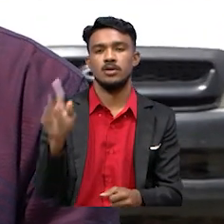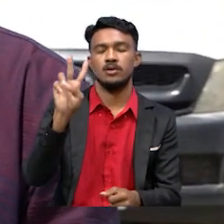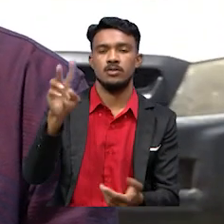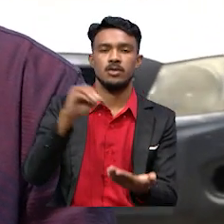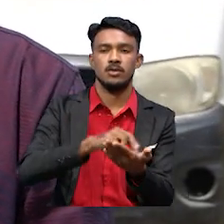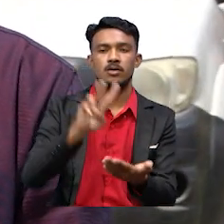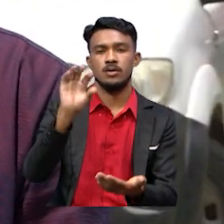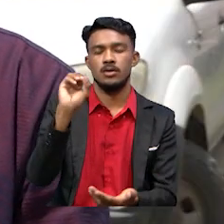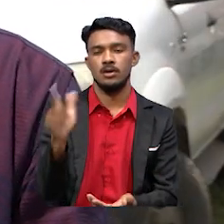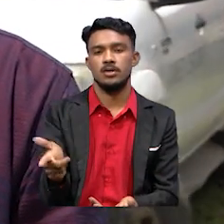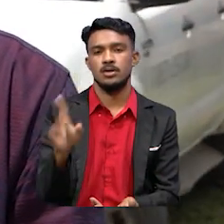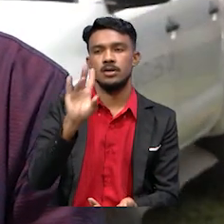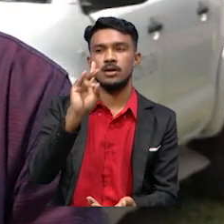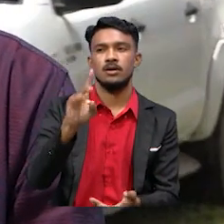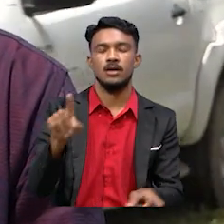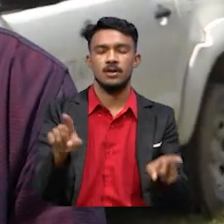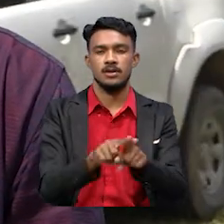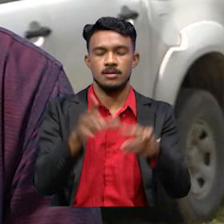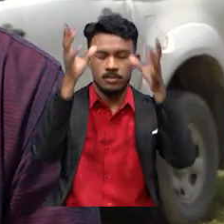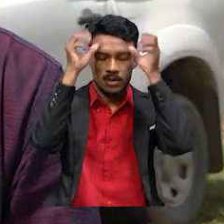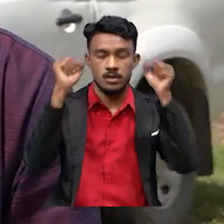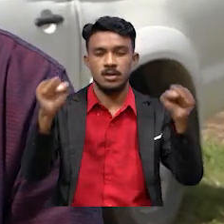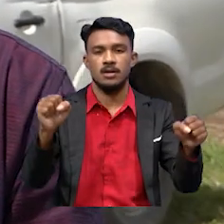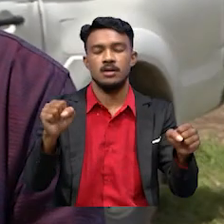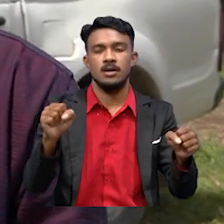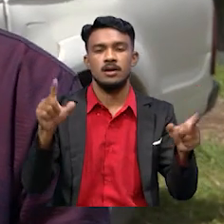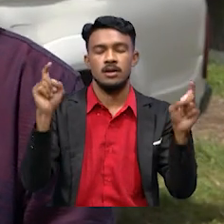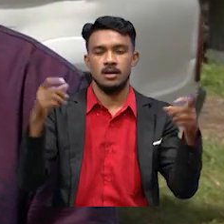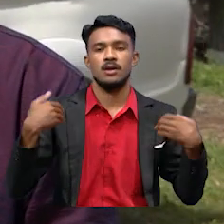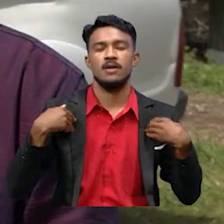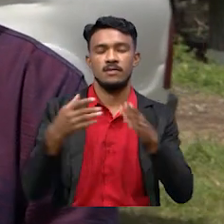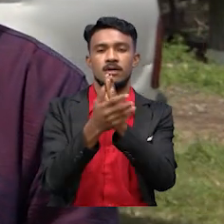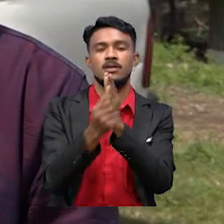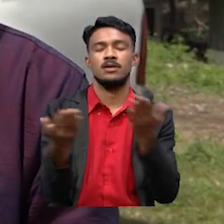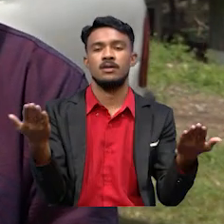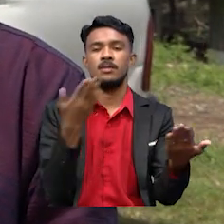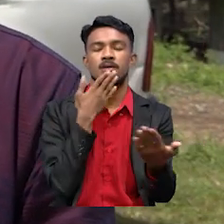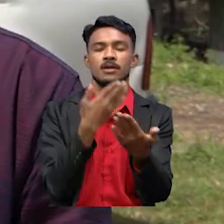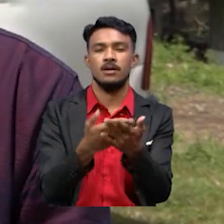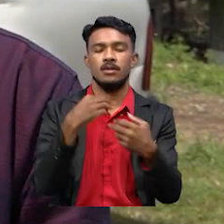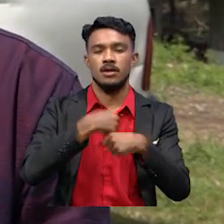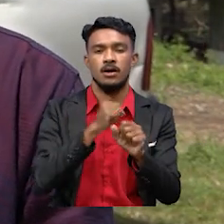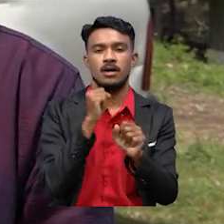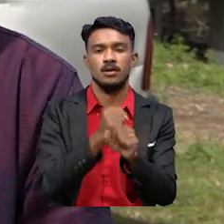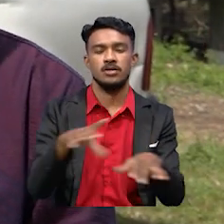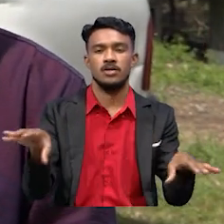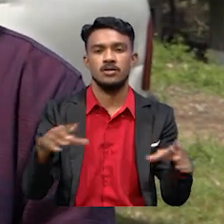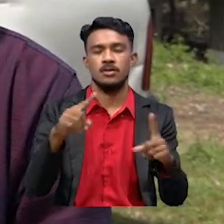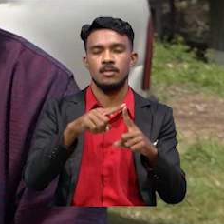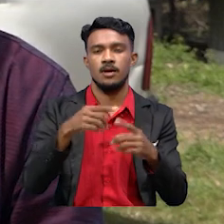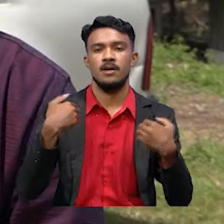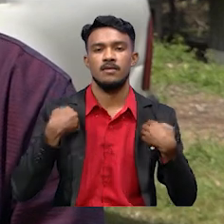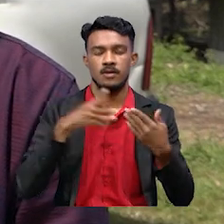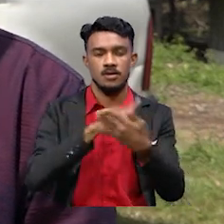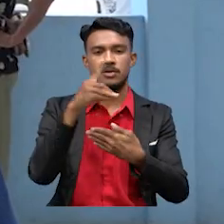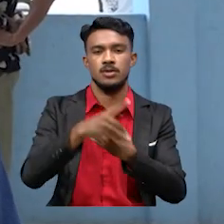nuru si hitu tambane atu sai presidenti tenki ia kapasidad ne dia atu halo just town ba ia development na